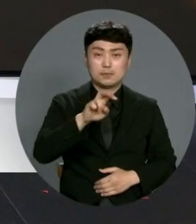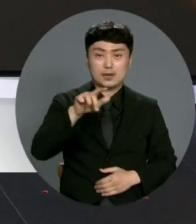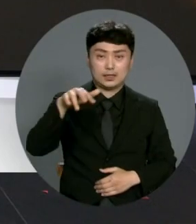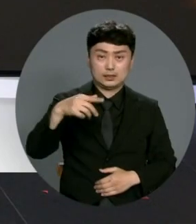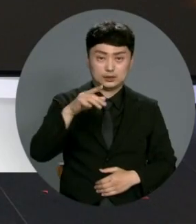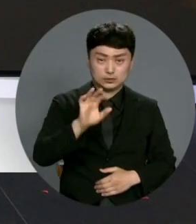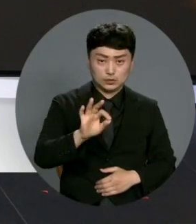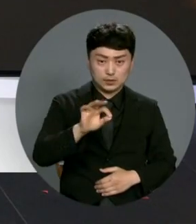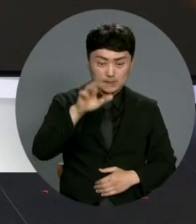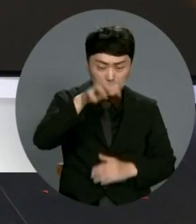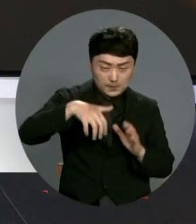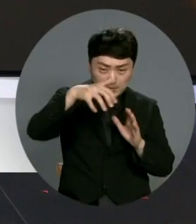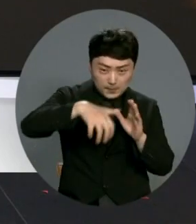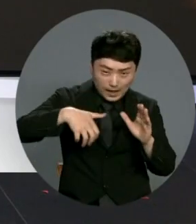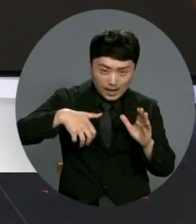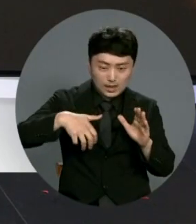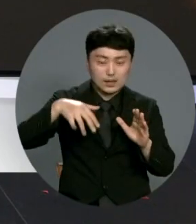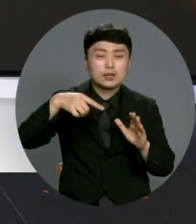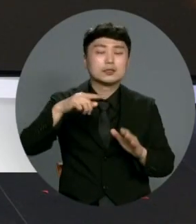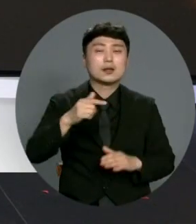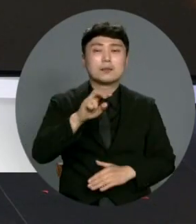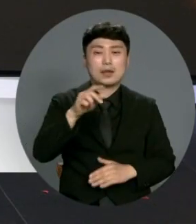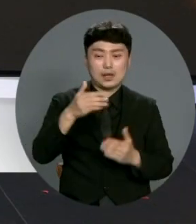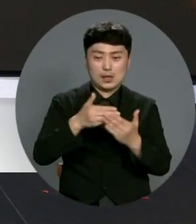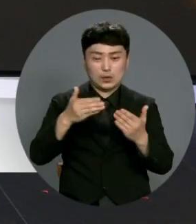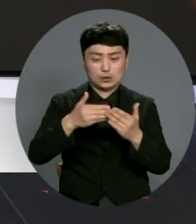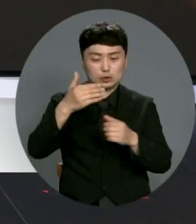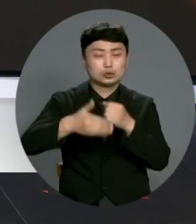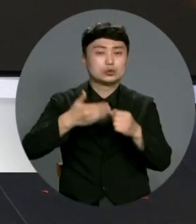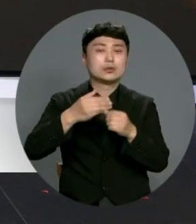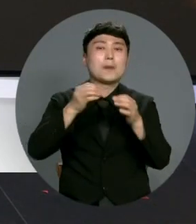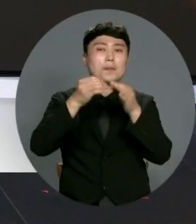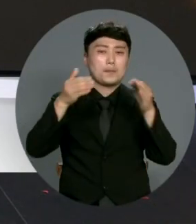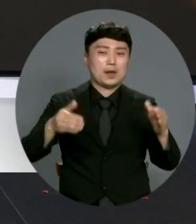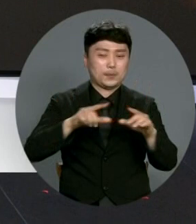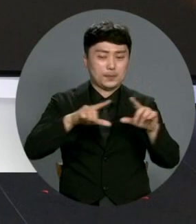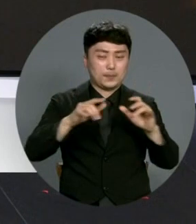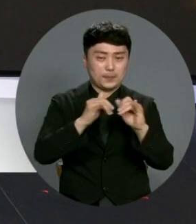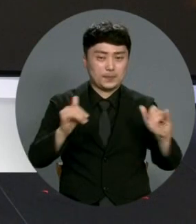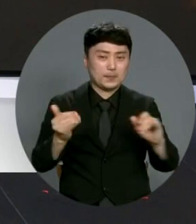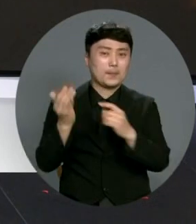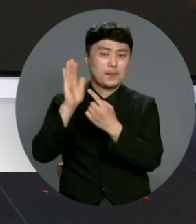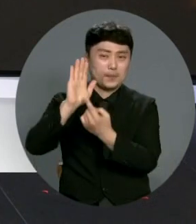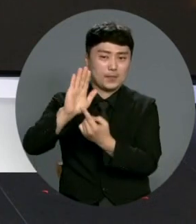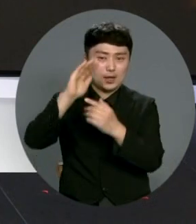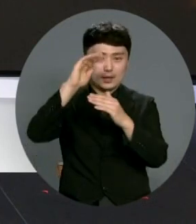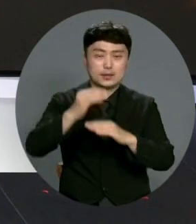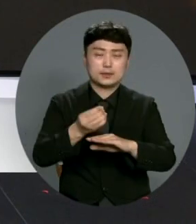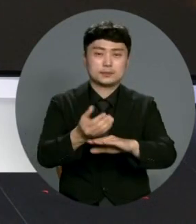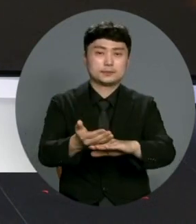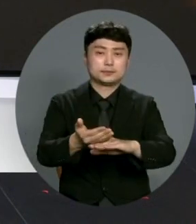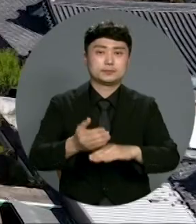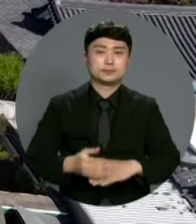나온 천마도의 실물도 9년 만에 일반에 공개했습니다. 임재국 기자가 보도합니다.